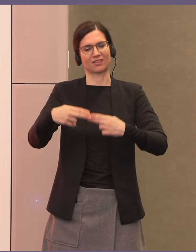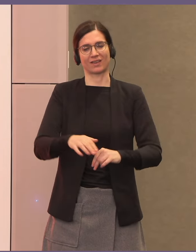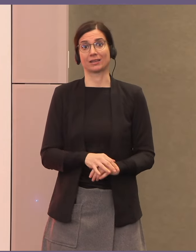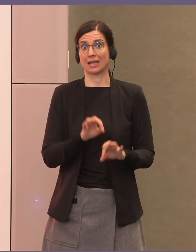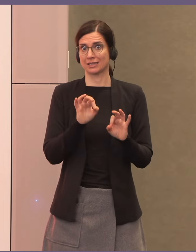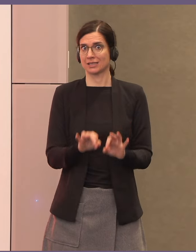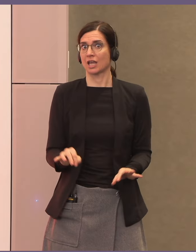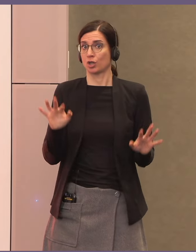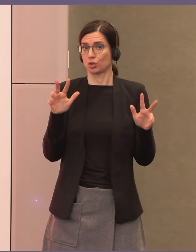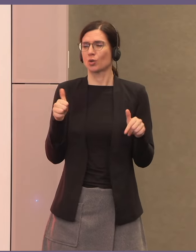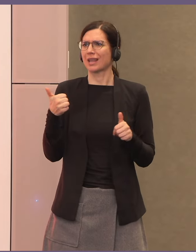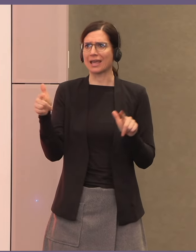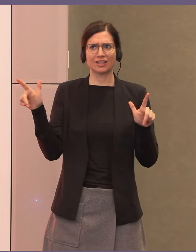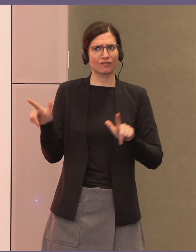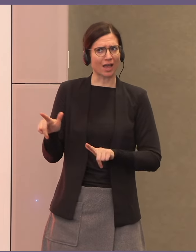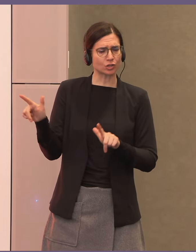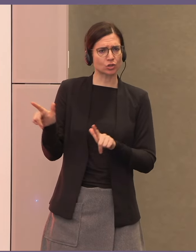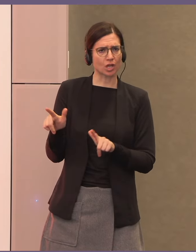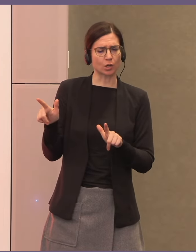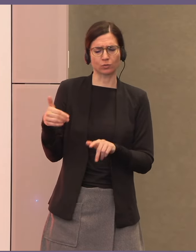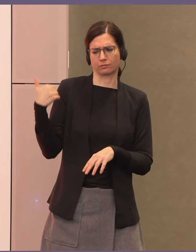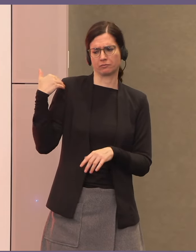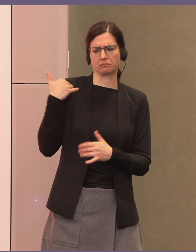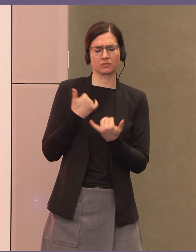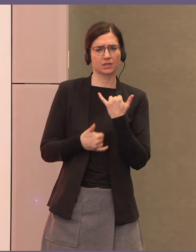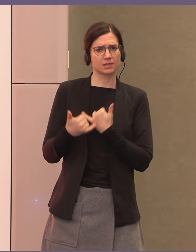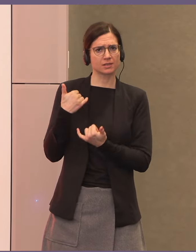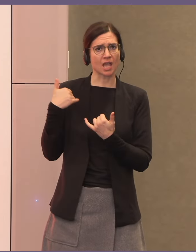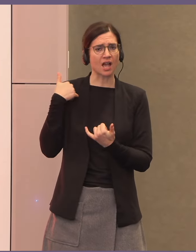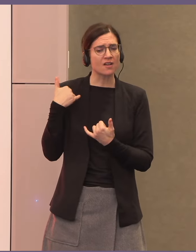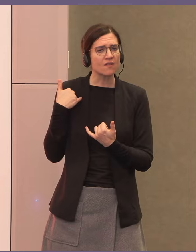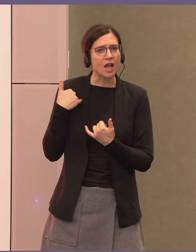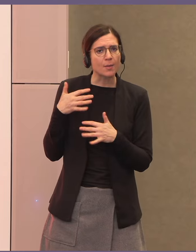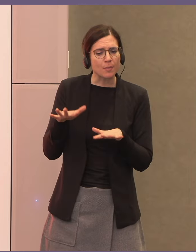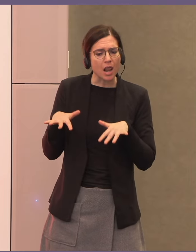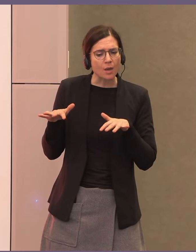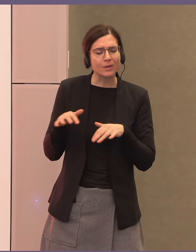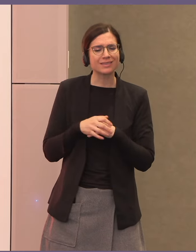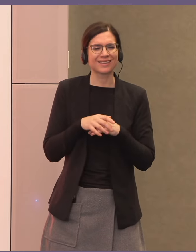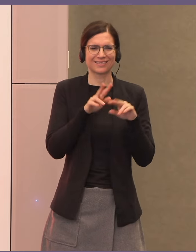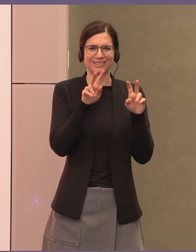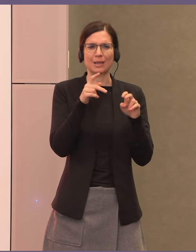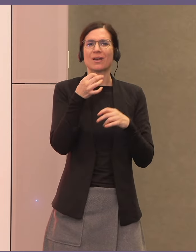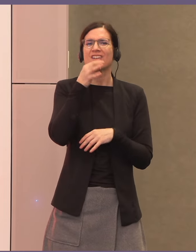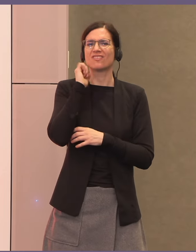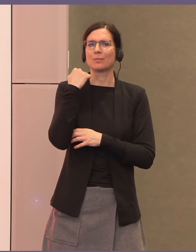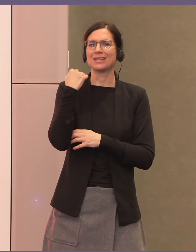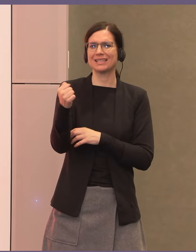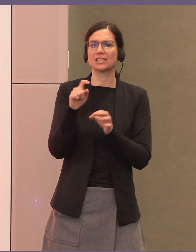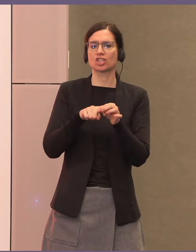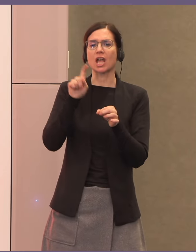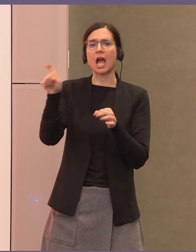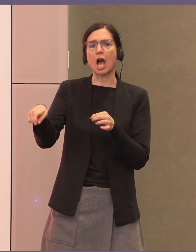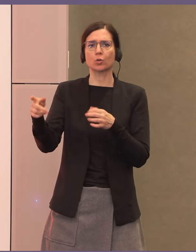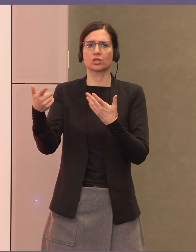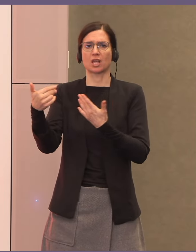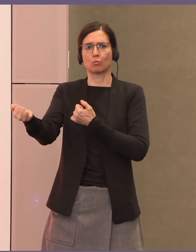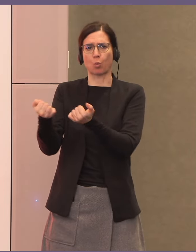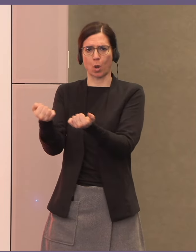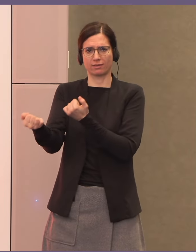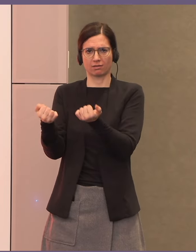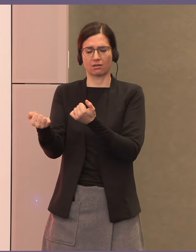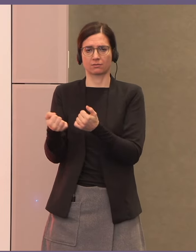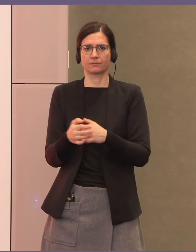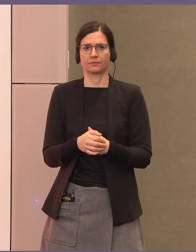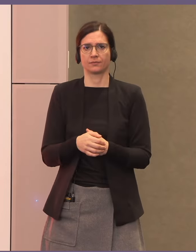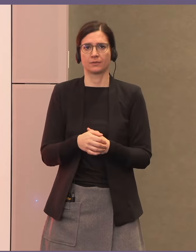habe, war auch eine Veranstaltung, die am Ende des letzten Jahres hier stattgefunden hat, zum Thema feministische Außenpolitik, wo auch